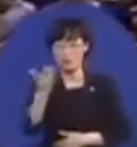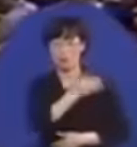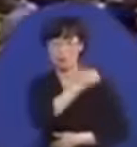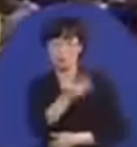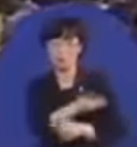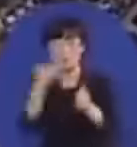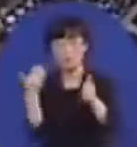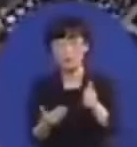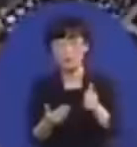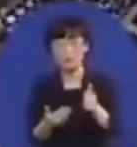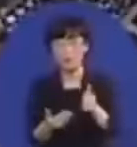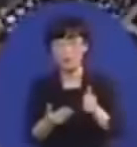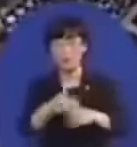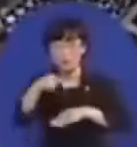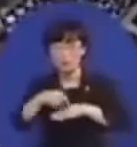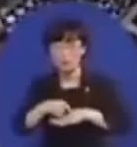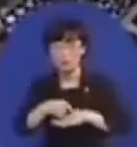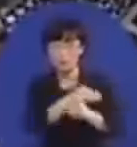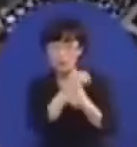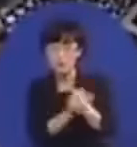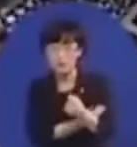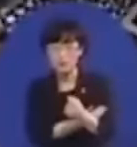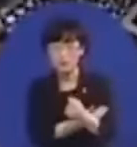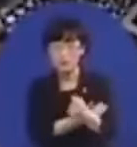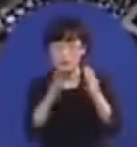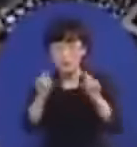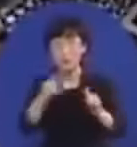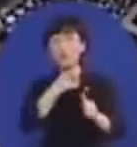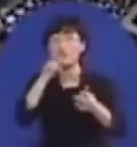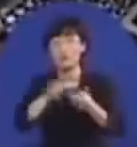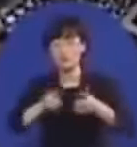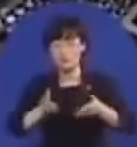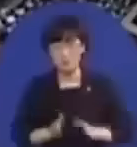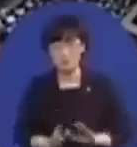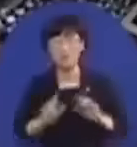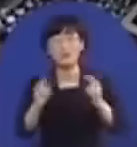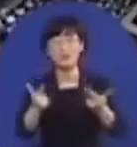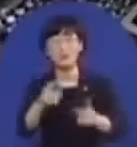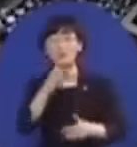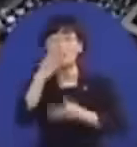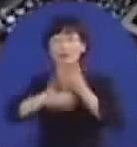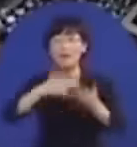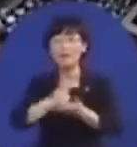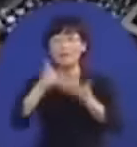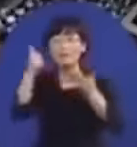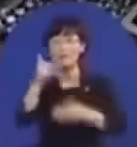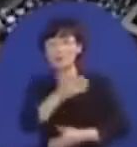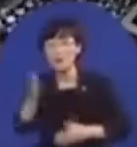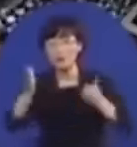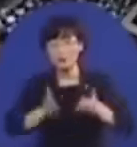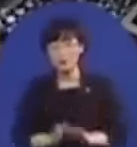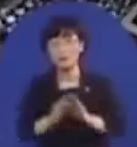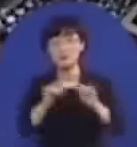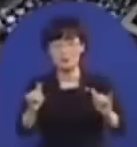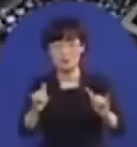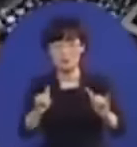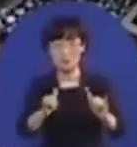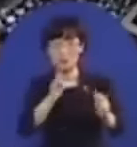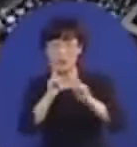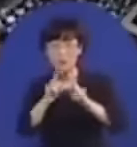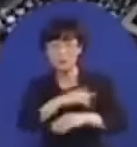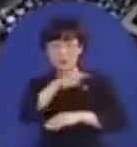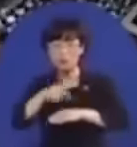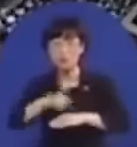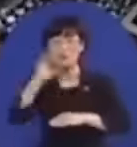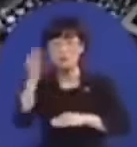이는 혈통으로나 육정으로나 사람의 뜻으로 나지 아니하고 오직 하나님께로부터 난 자들이라. 말씀의 육신이 되어